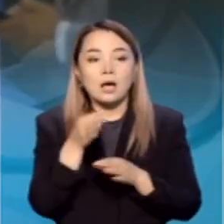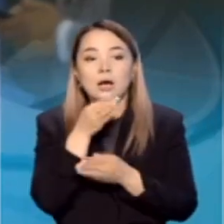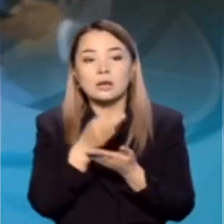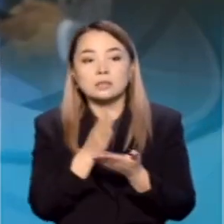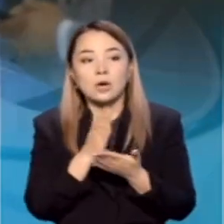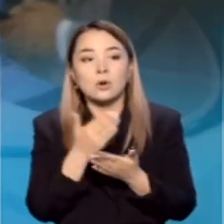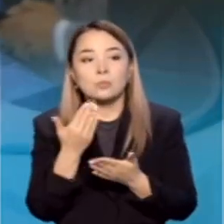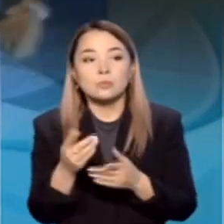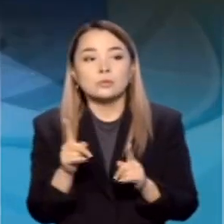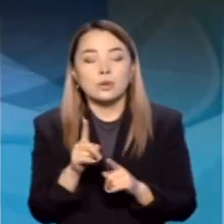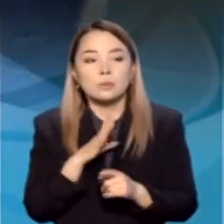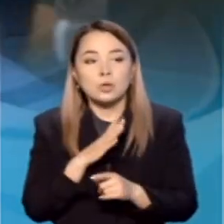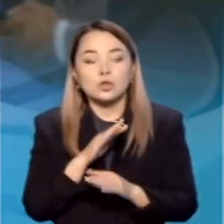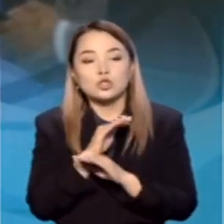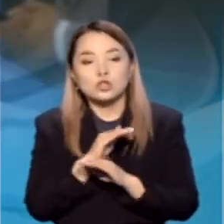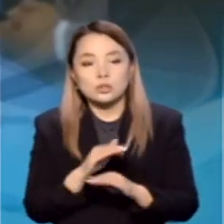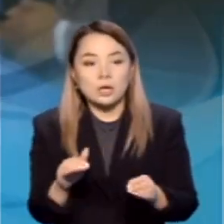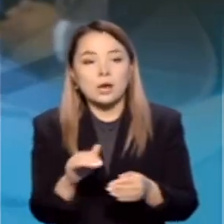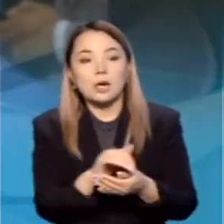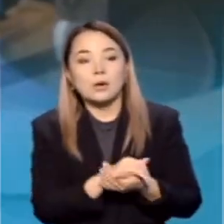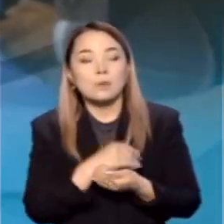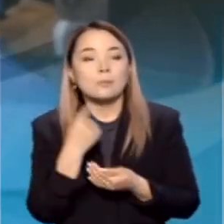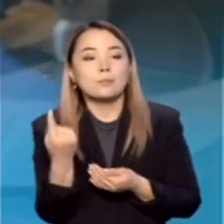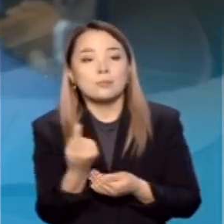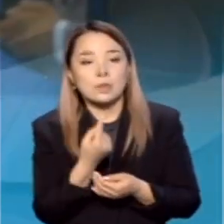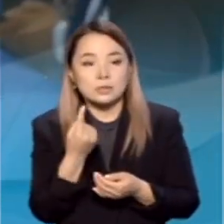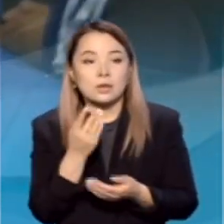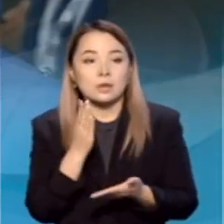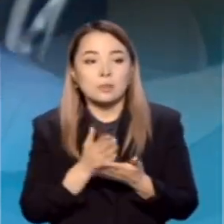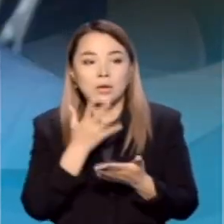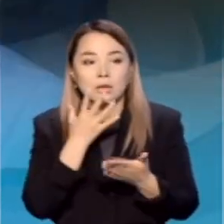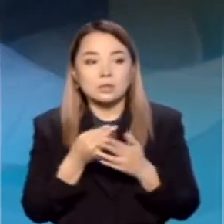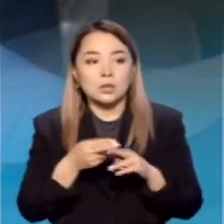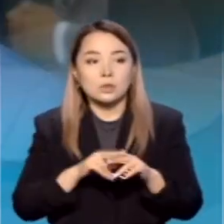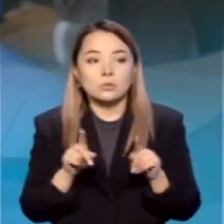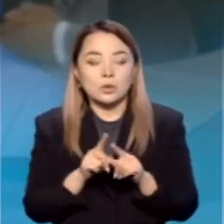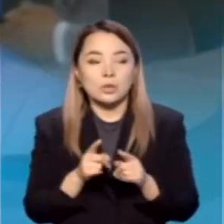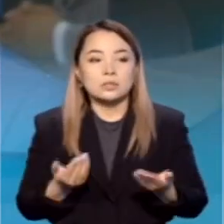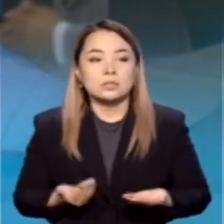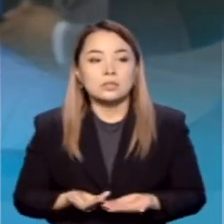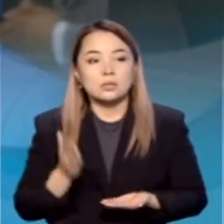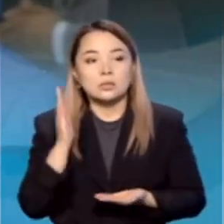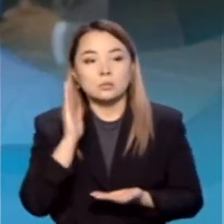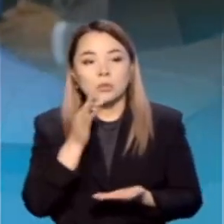ол не? Тыныштық, бірлік. Бірлік бар жерде, бағана тірлік бар.